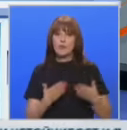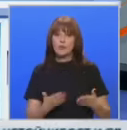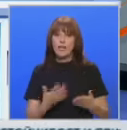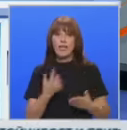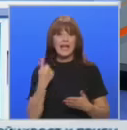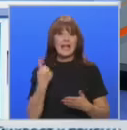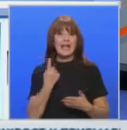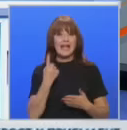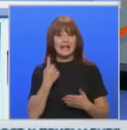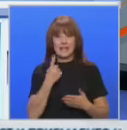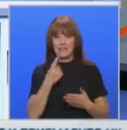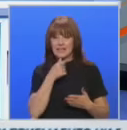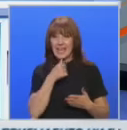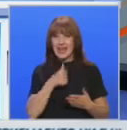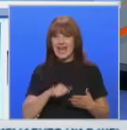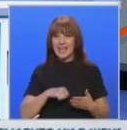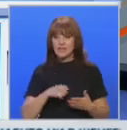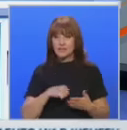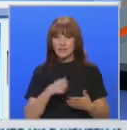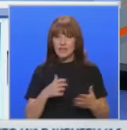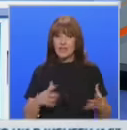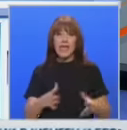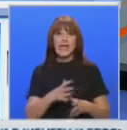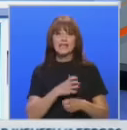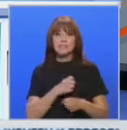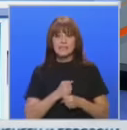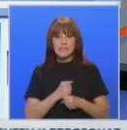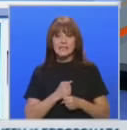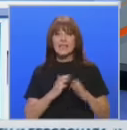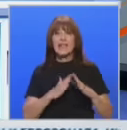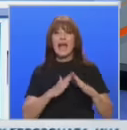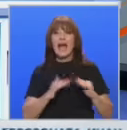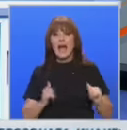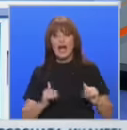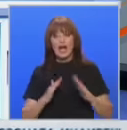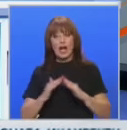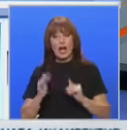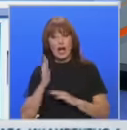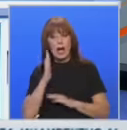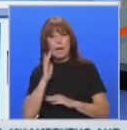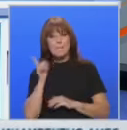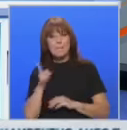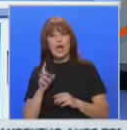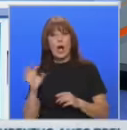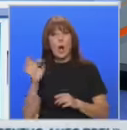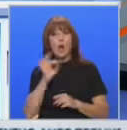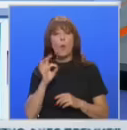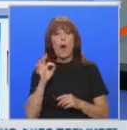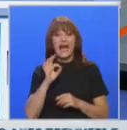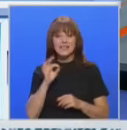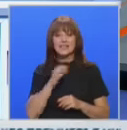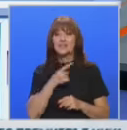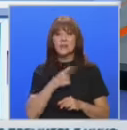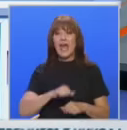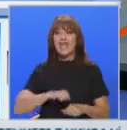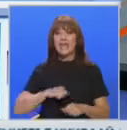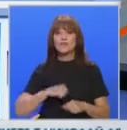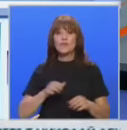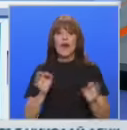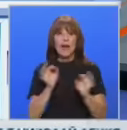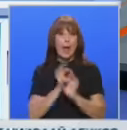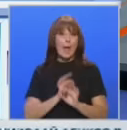един от водоемите е спасен къмпинг Оазис, защото той не е, защото язовирът е бил празен и така е